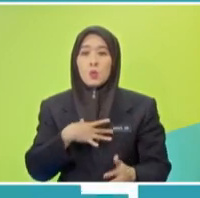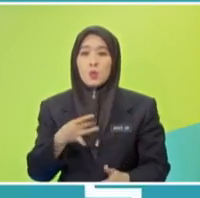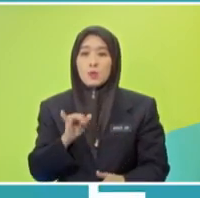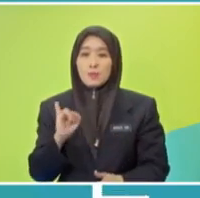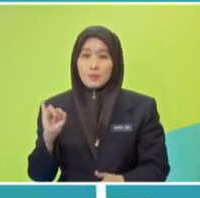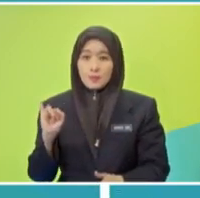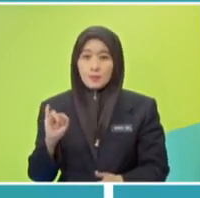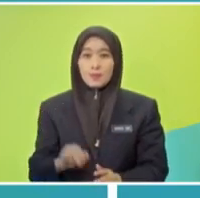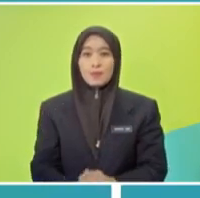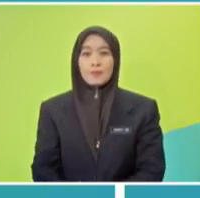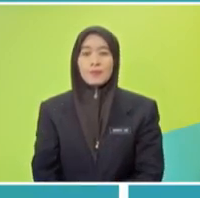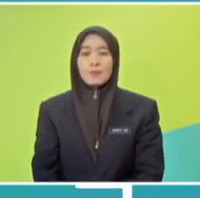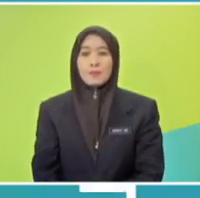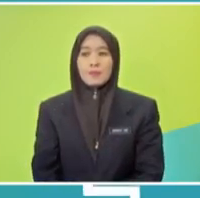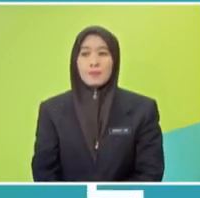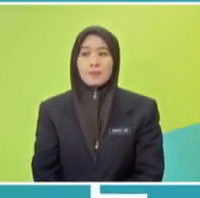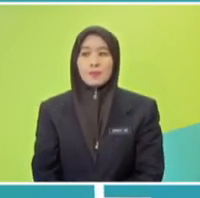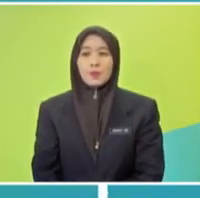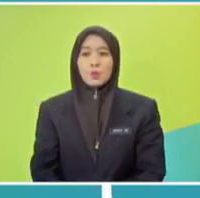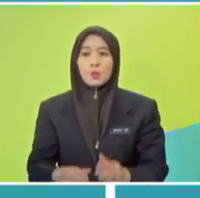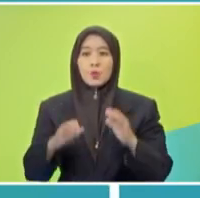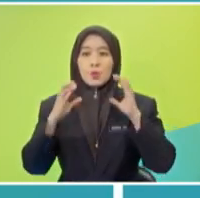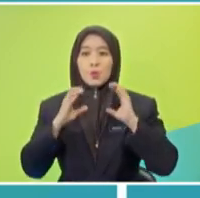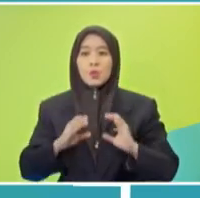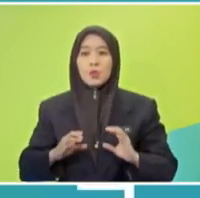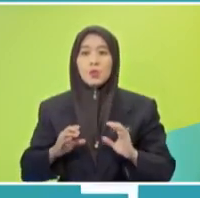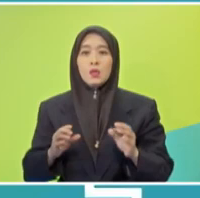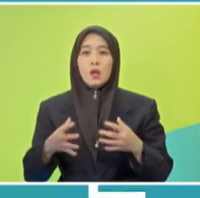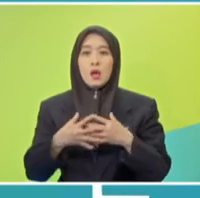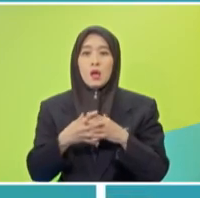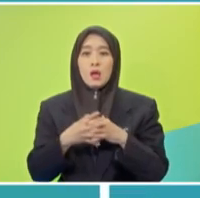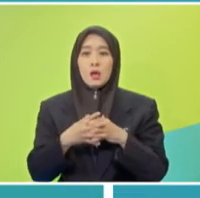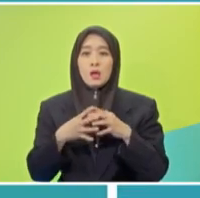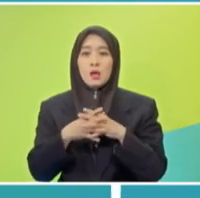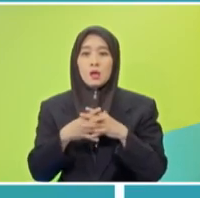mengumpul diminatinya coba kamu gabungkan jadi satu ayat